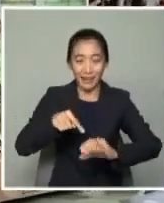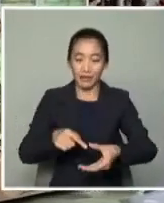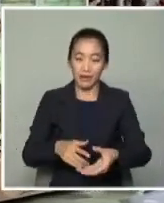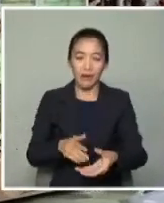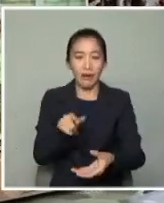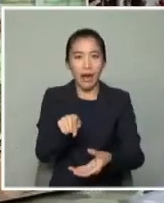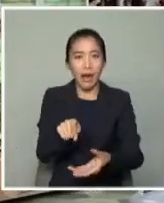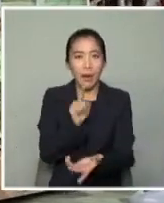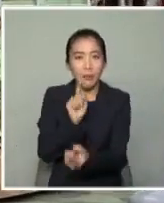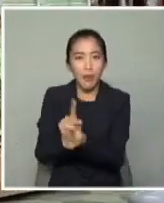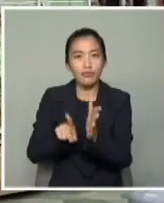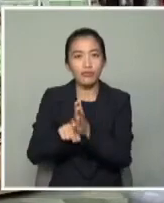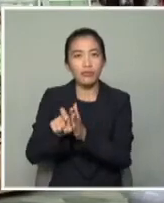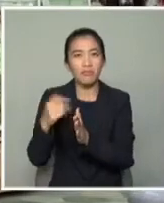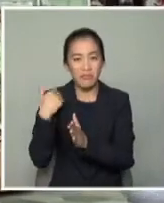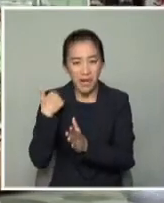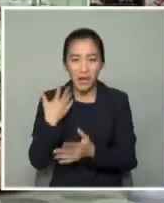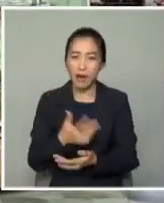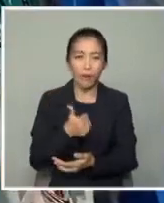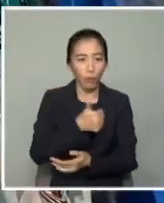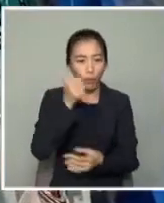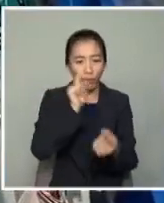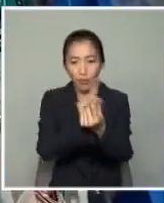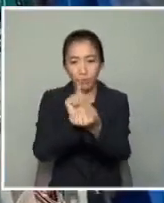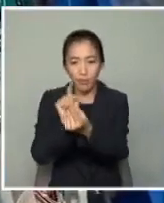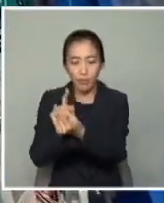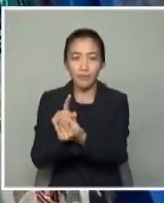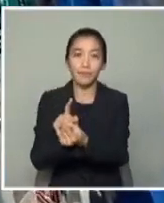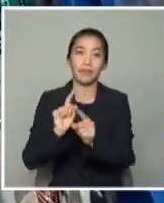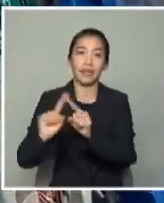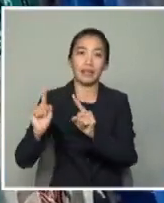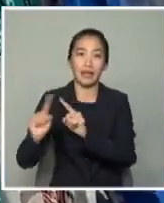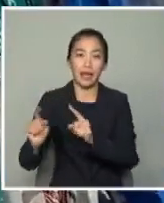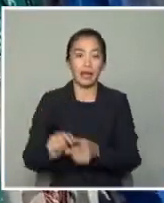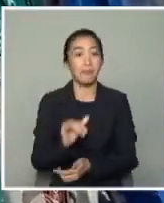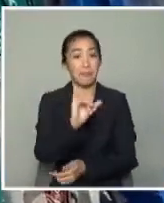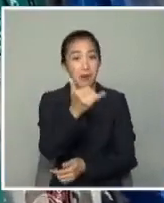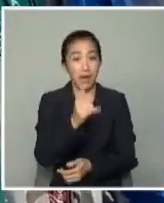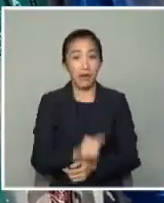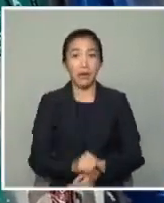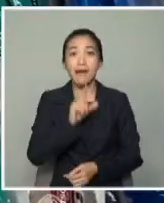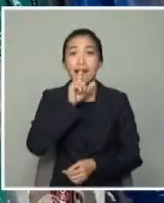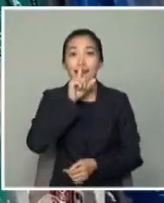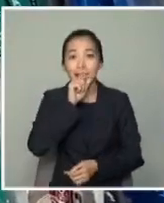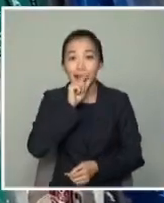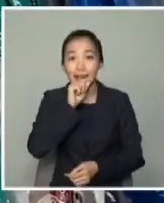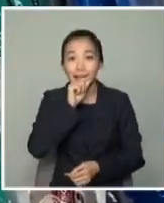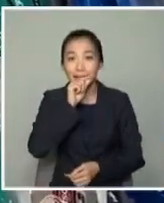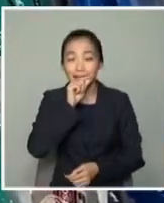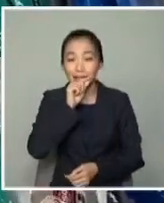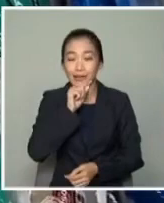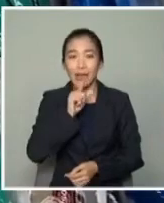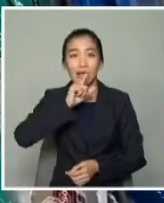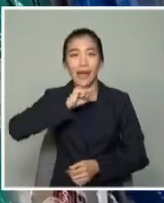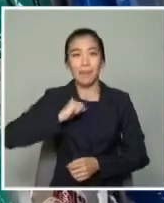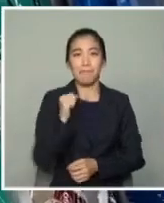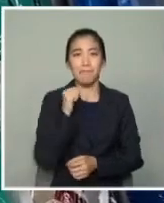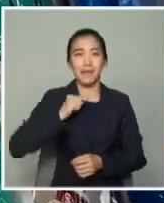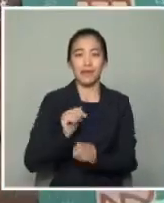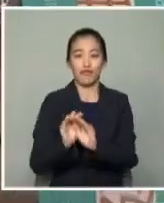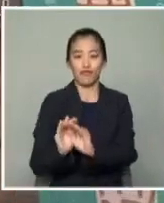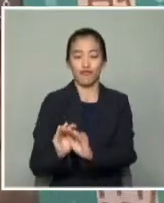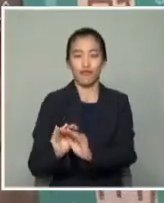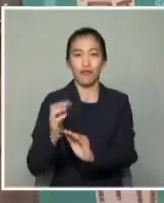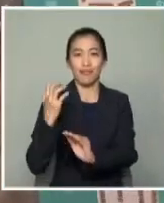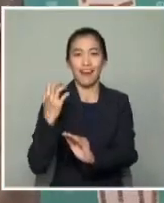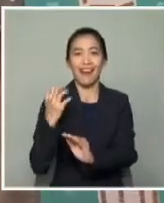อาหารนะคะนอกจากนี้ก็ยังมีการพบเชื้อโควิด-19 ในปีกไก่แช่แข็งที่ส่งมาจากบราซิลที่เซินเจิ้นมณฑลกวางตุ้